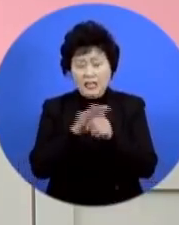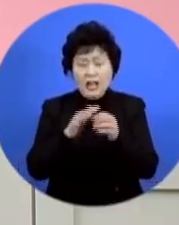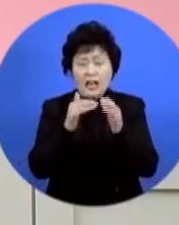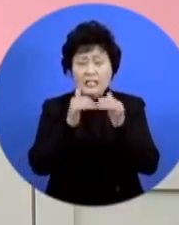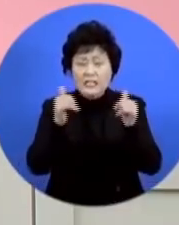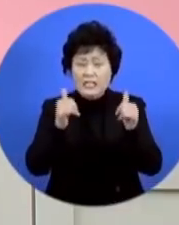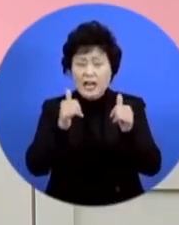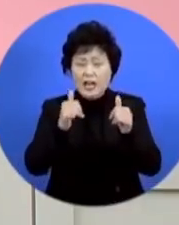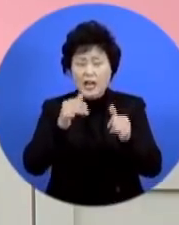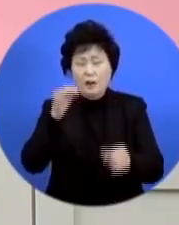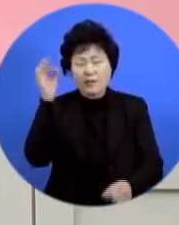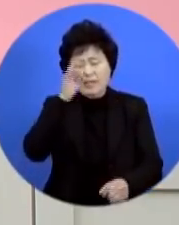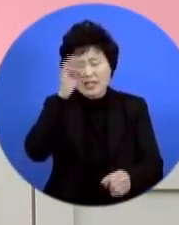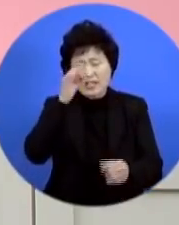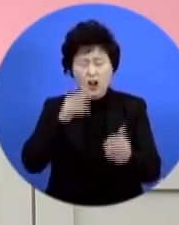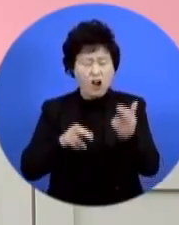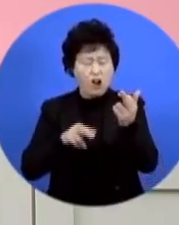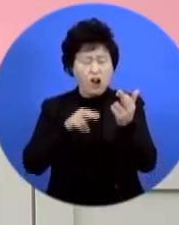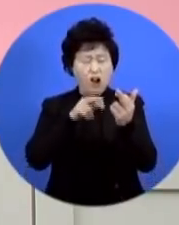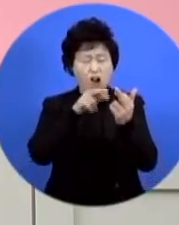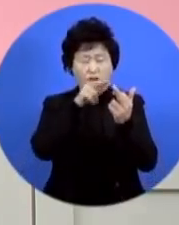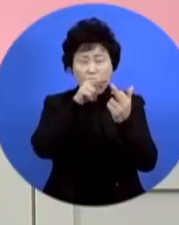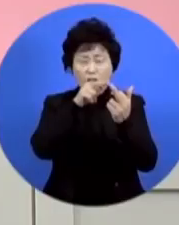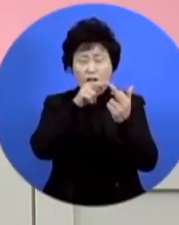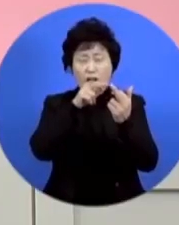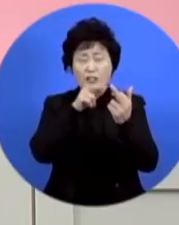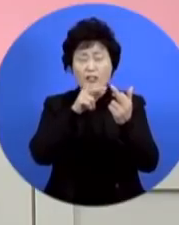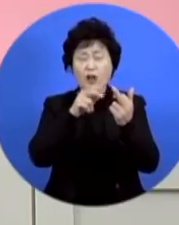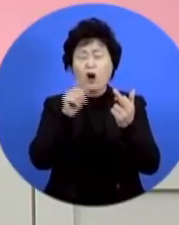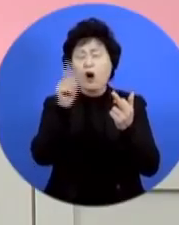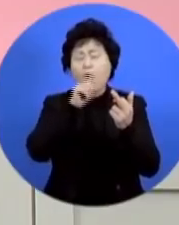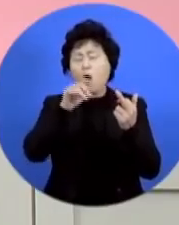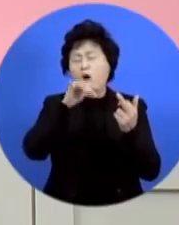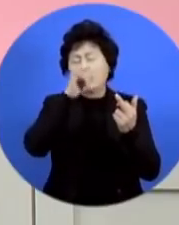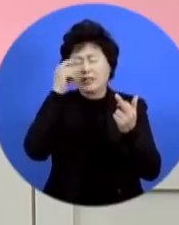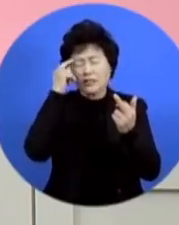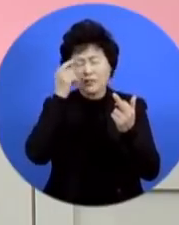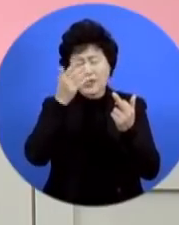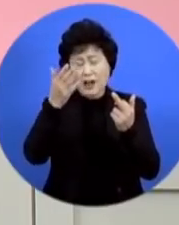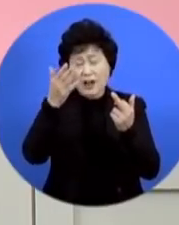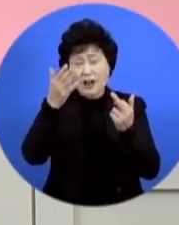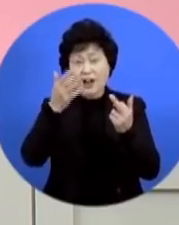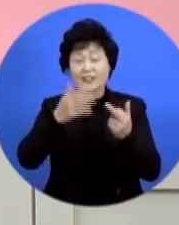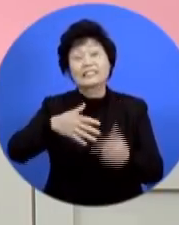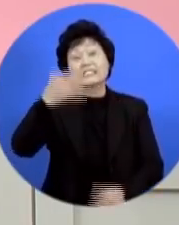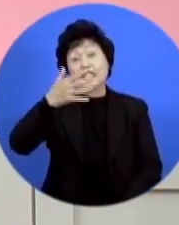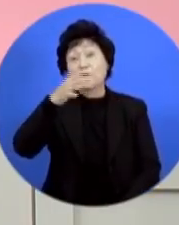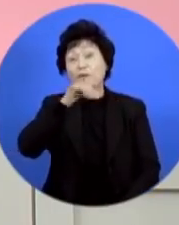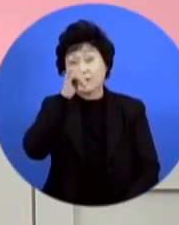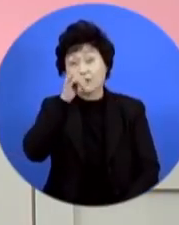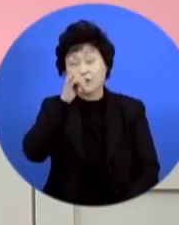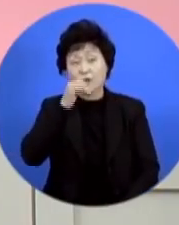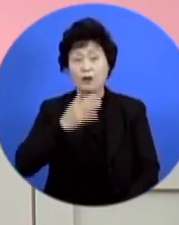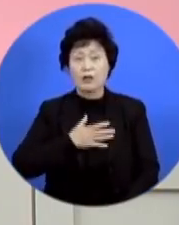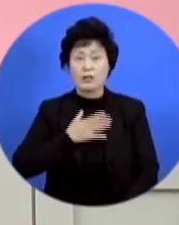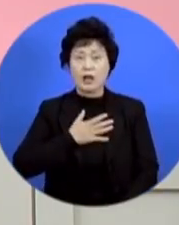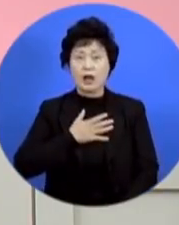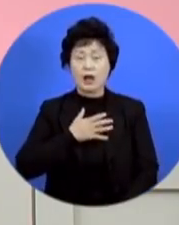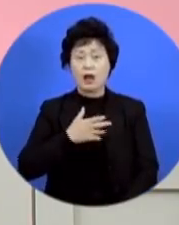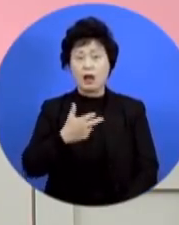여인이 오겐키 데스카 하는 잘 있냐고. 예, 진짜 눈물 났었거든요, 저도. 카메라만 보고 설교를 하니까 제가 그